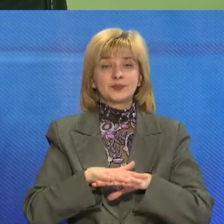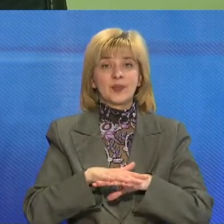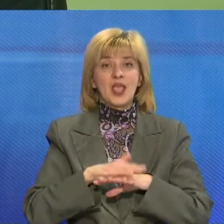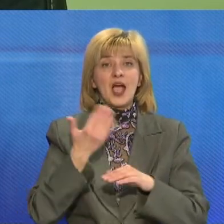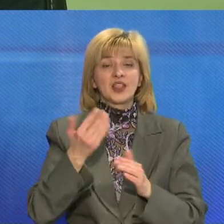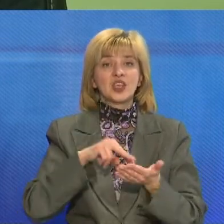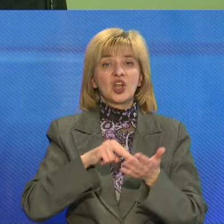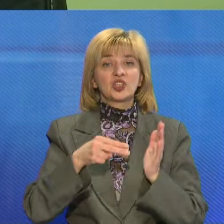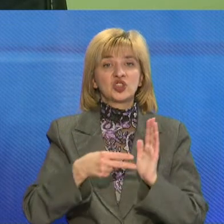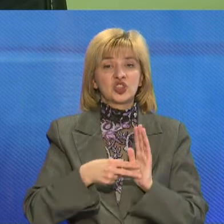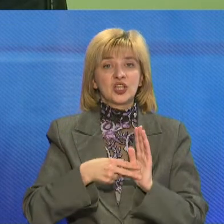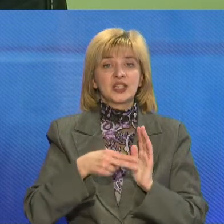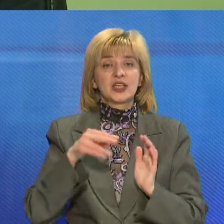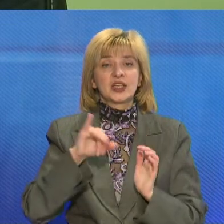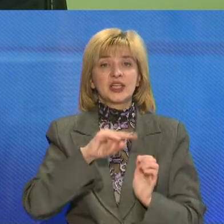Они рассчитаны